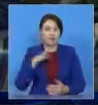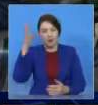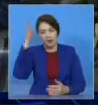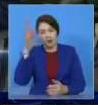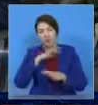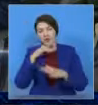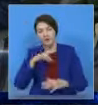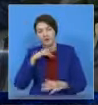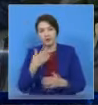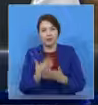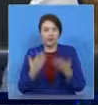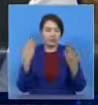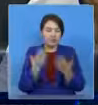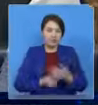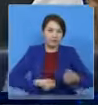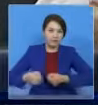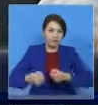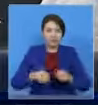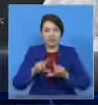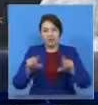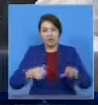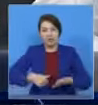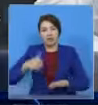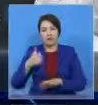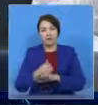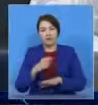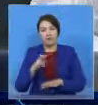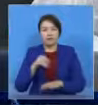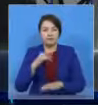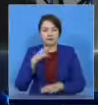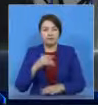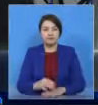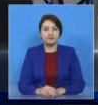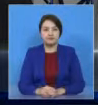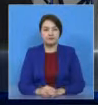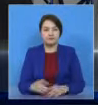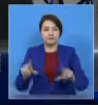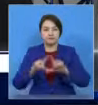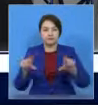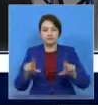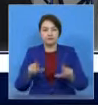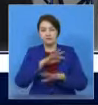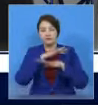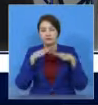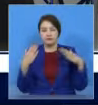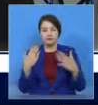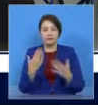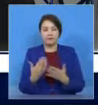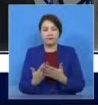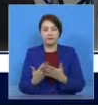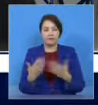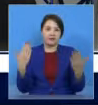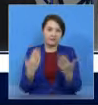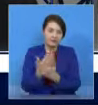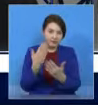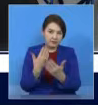көпке үлгі болып отыр. Бұл басқарып отырған мектеп басшысының қабілеттілігі деді әріптестері. Мектепте көптеген